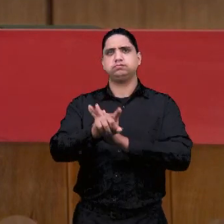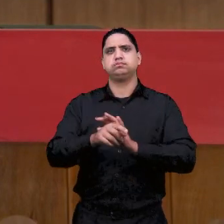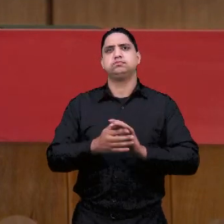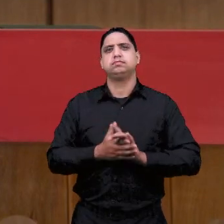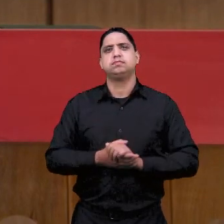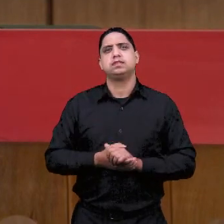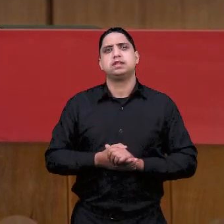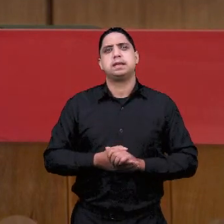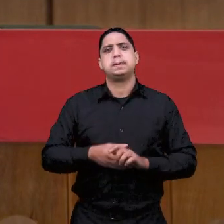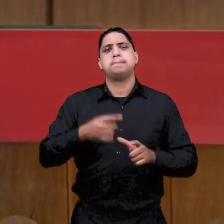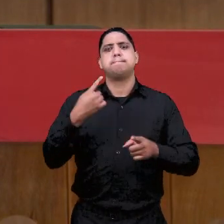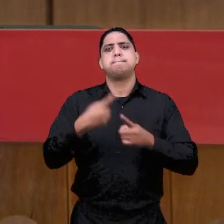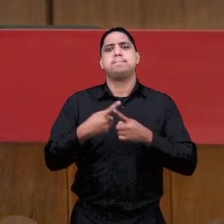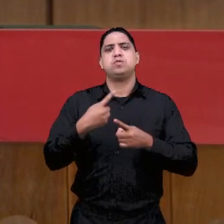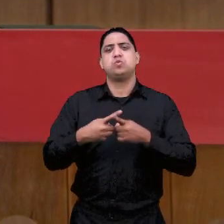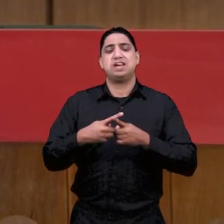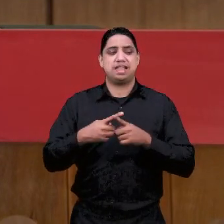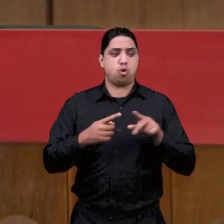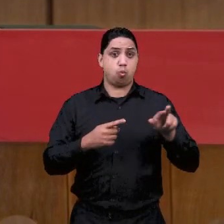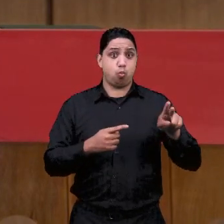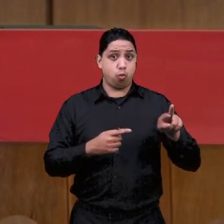Pourquoi les frères de Joseph